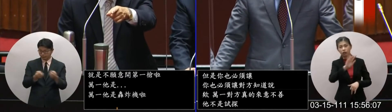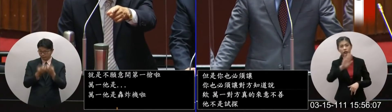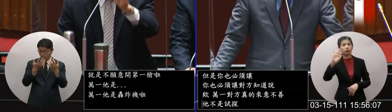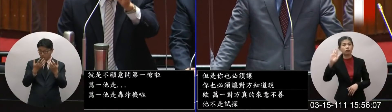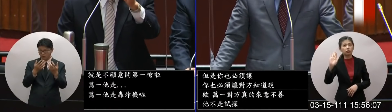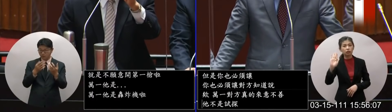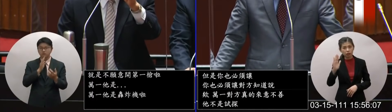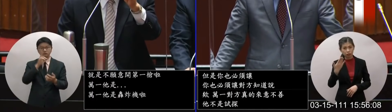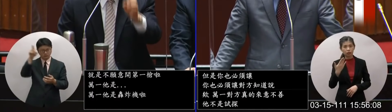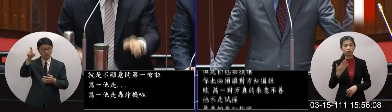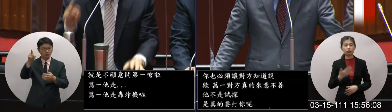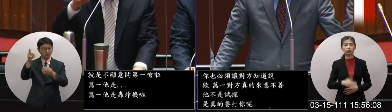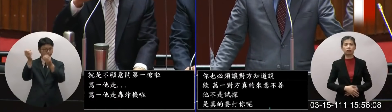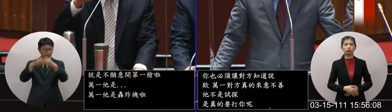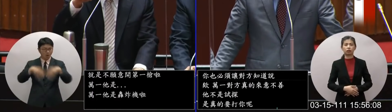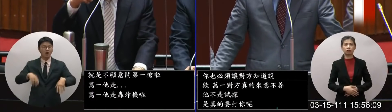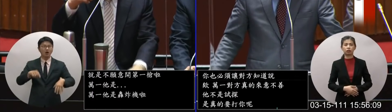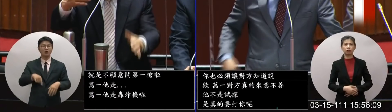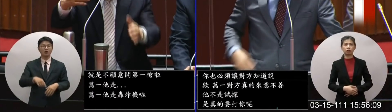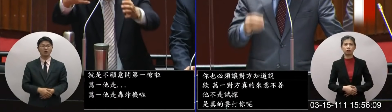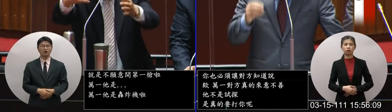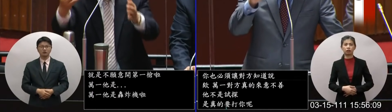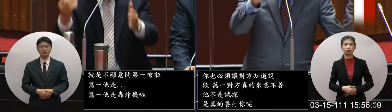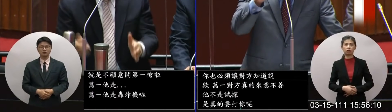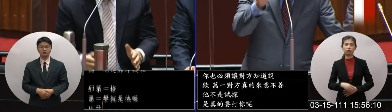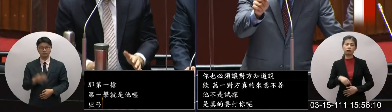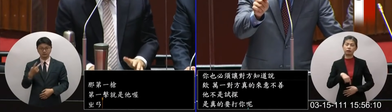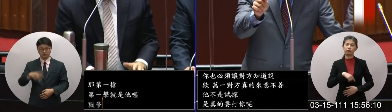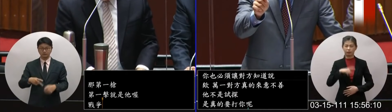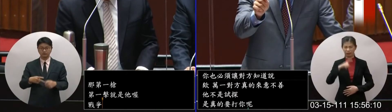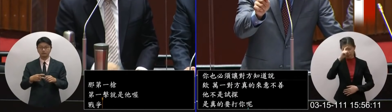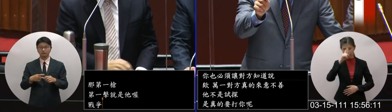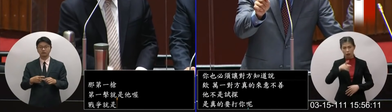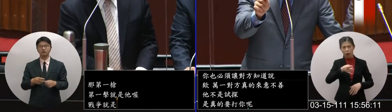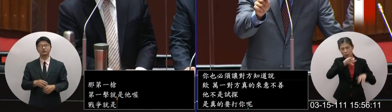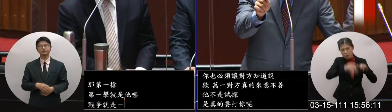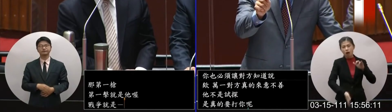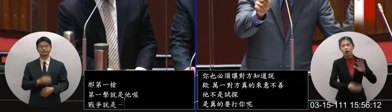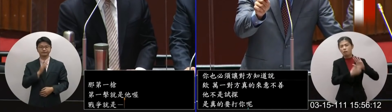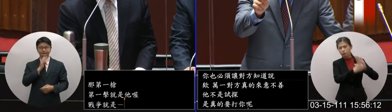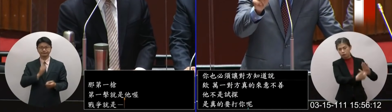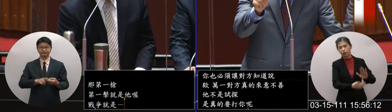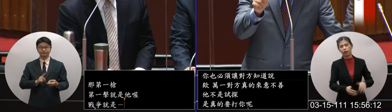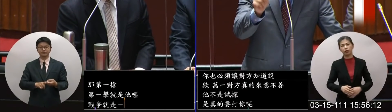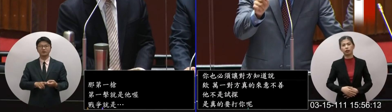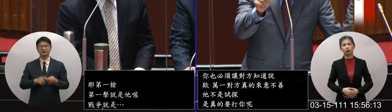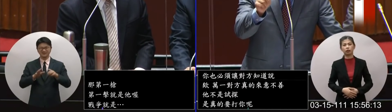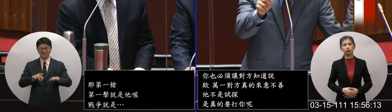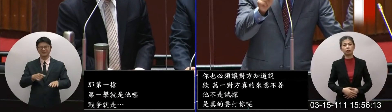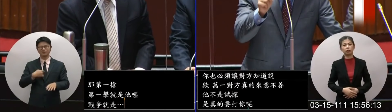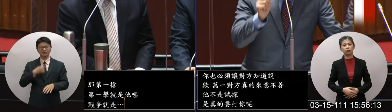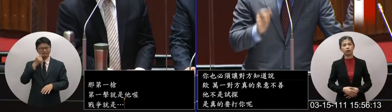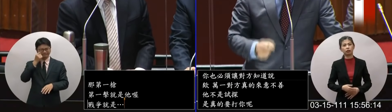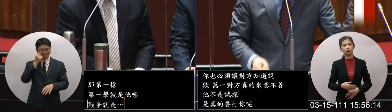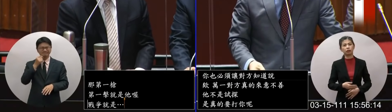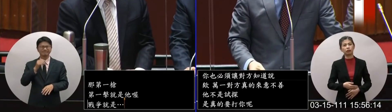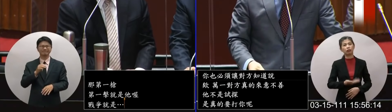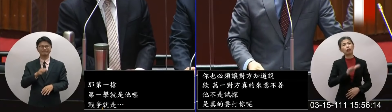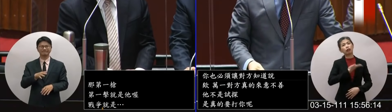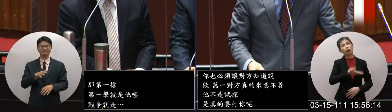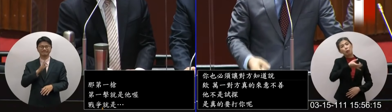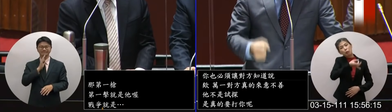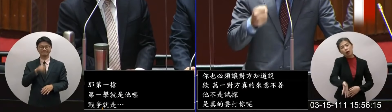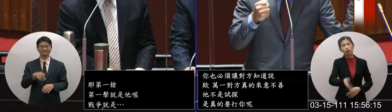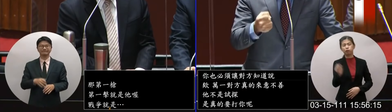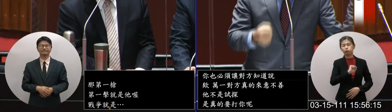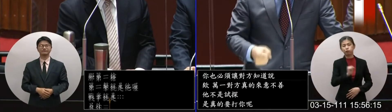可是第一集啊， 是这样 啊， 另外哦， 我们都是要避免第一集。 对啦， 对不对？ 难处， 我们也不能让他有第一集的机会